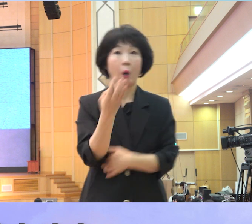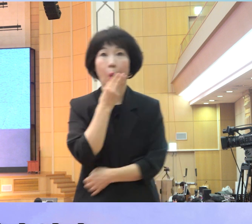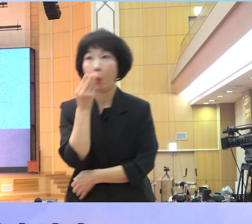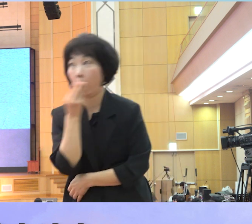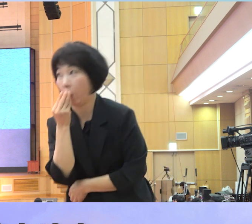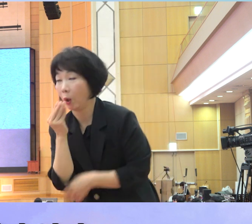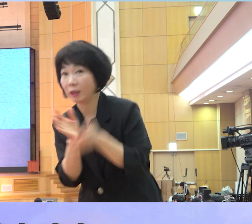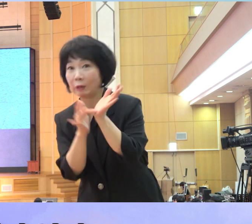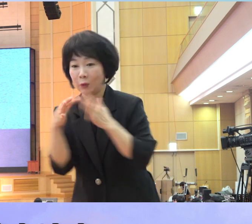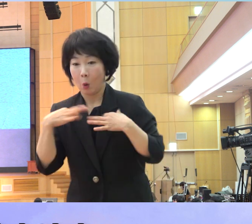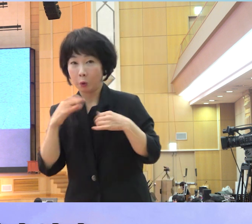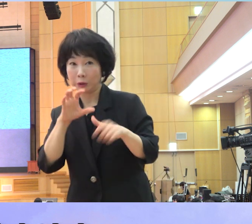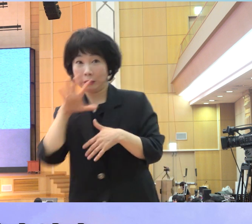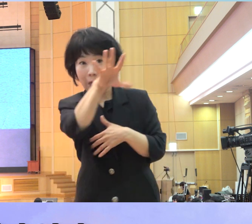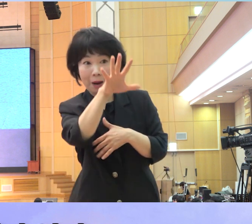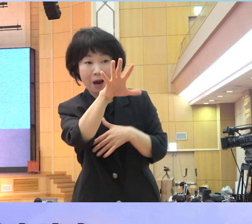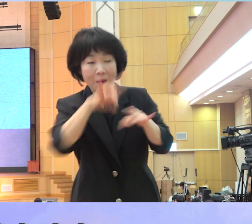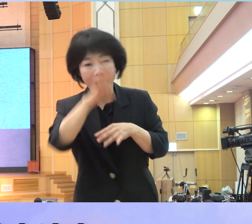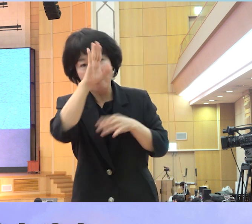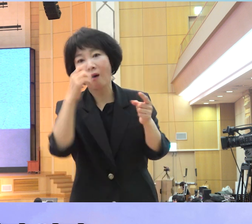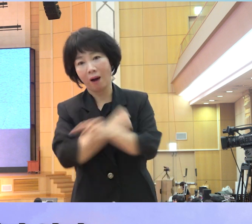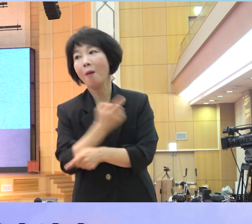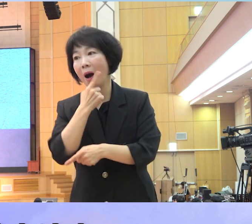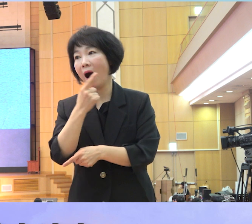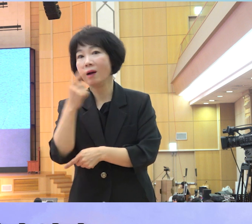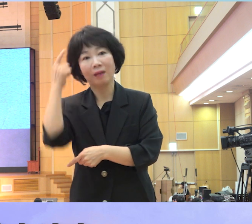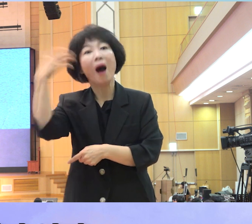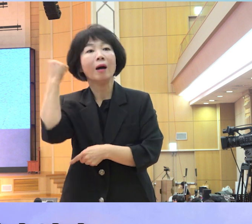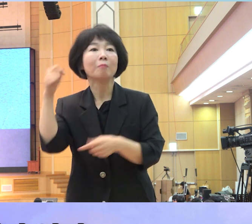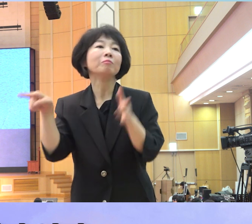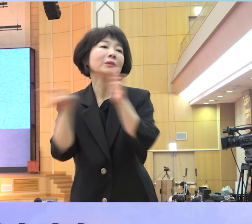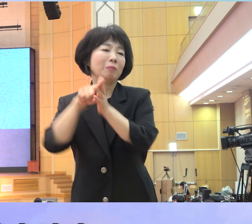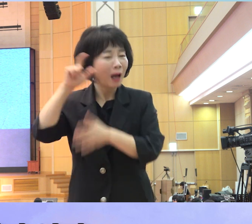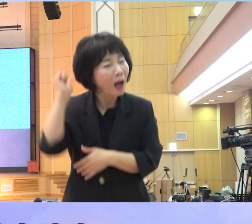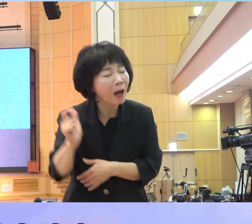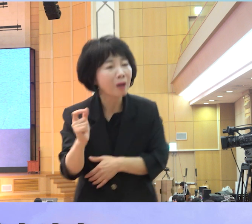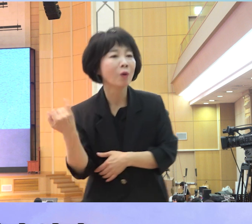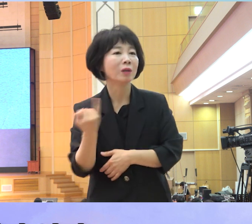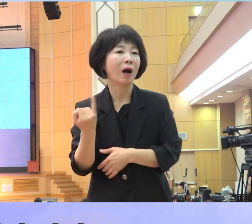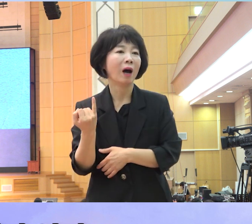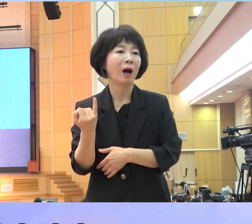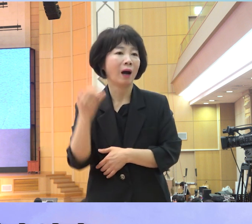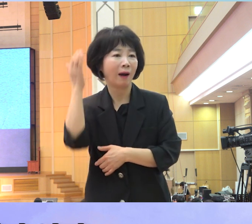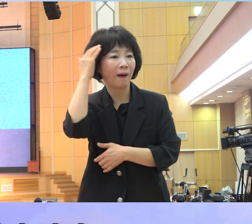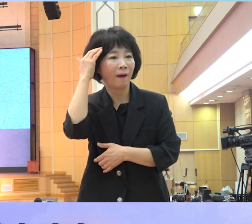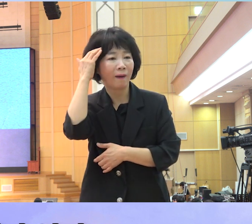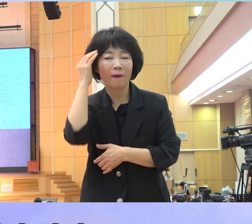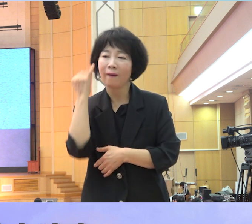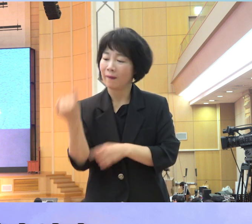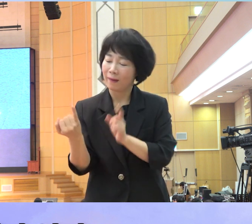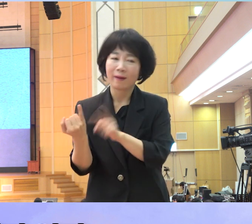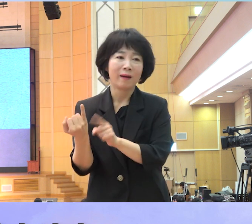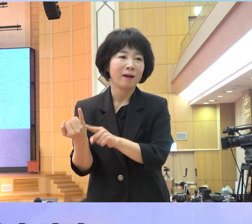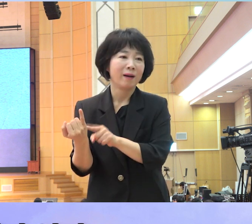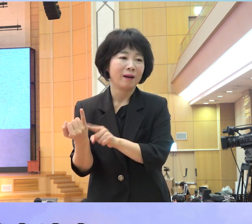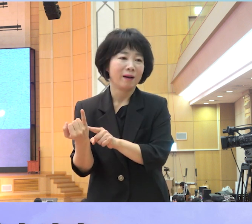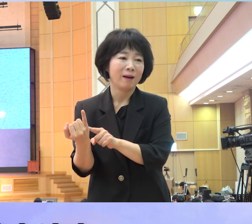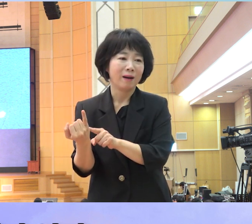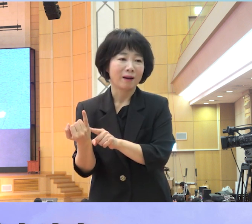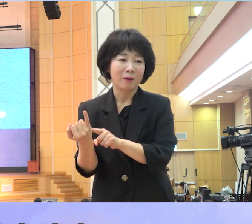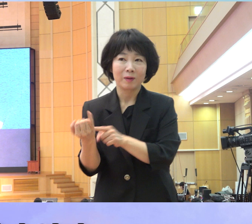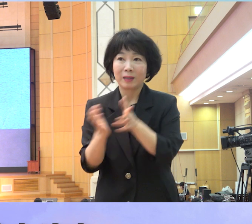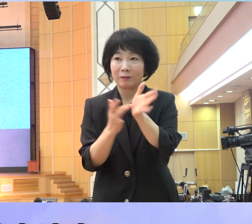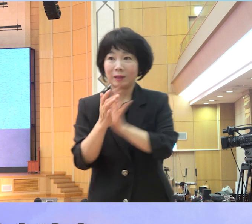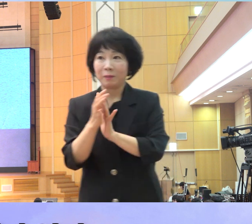만져서 병이 나았습니다. 병이 나았는데 예수님이 병 나았으면 그냥 끝난 거잖아요. 얼마나 잘